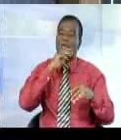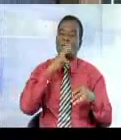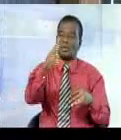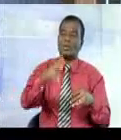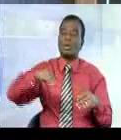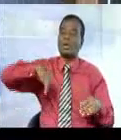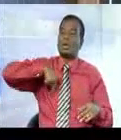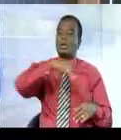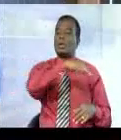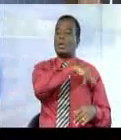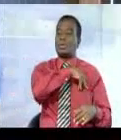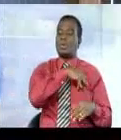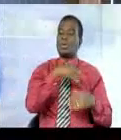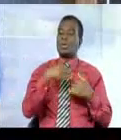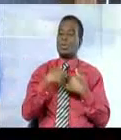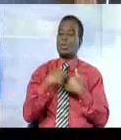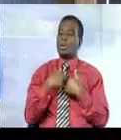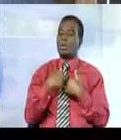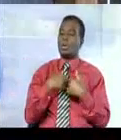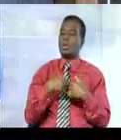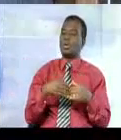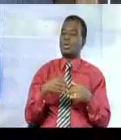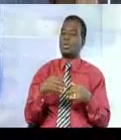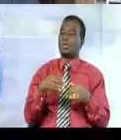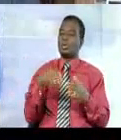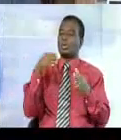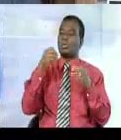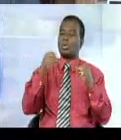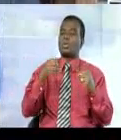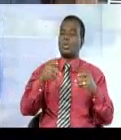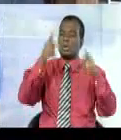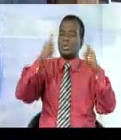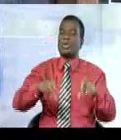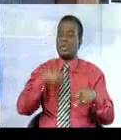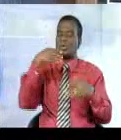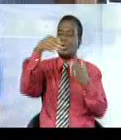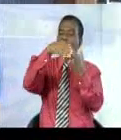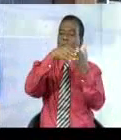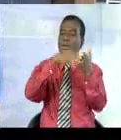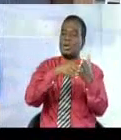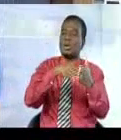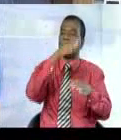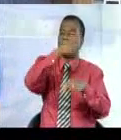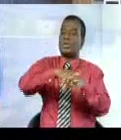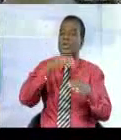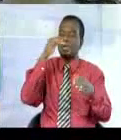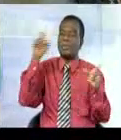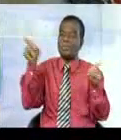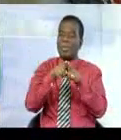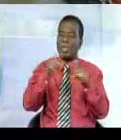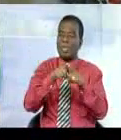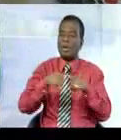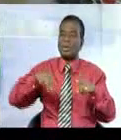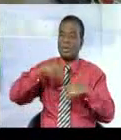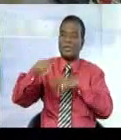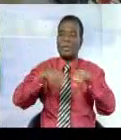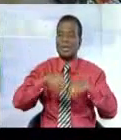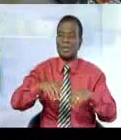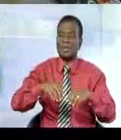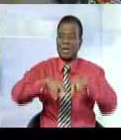Nous avons recueilli de près de 20 000 victimes qui sont déjà enregistrées. C'est sur ces 20 000 victimes que nous allons procéder aux enquêtes par les